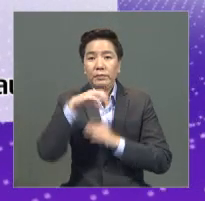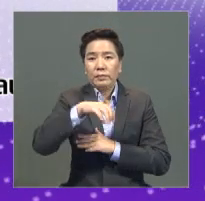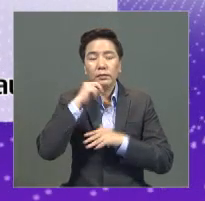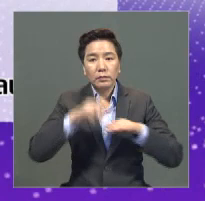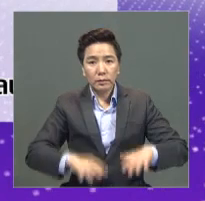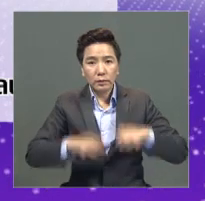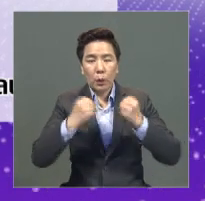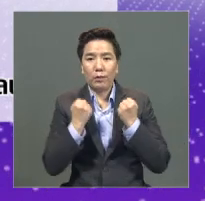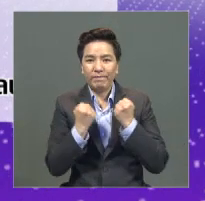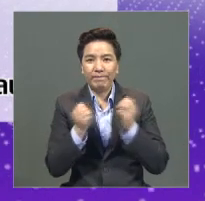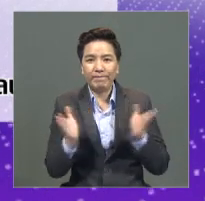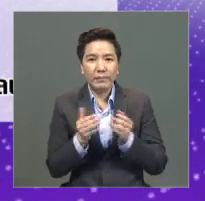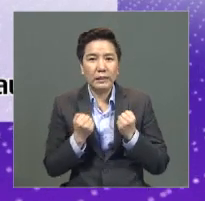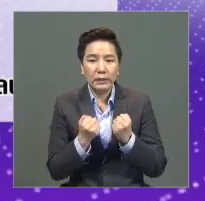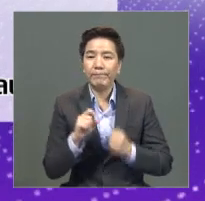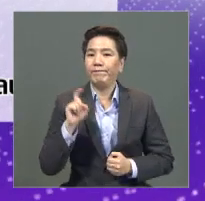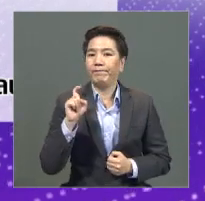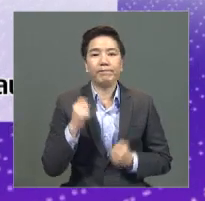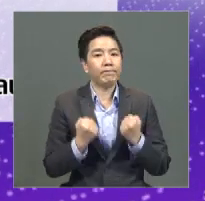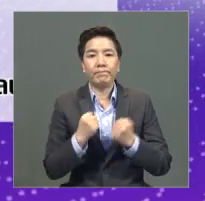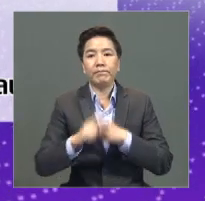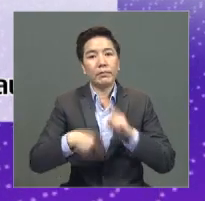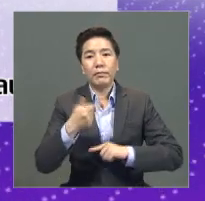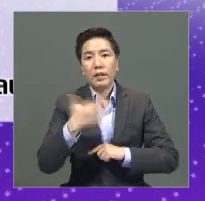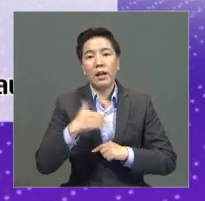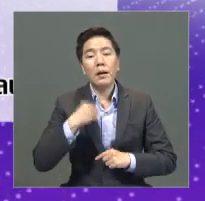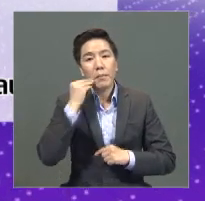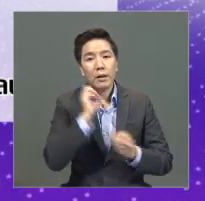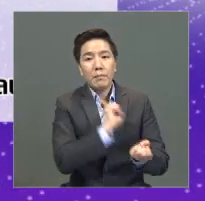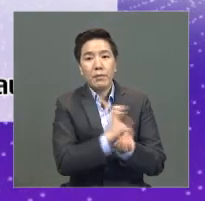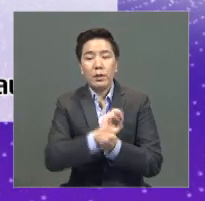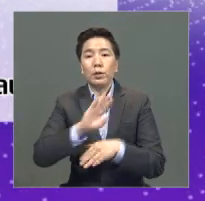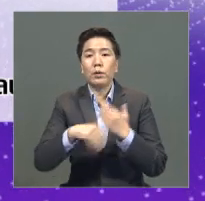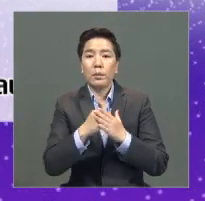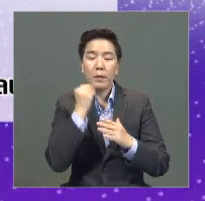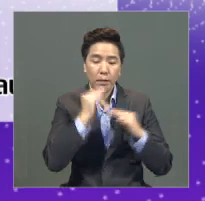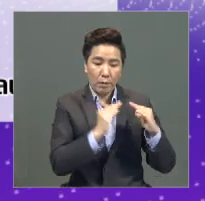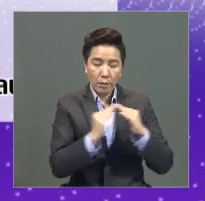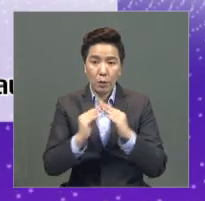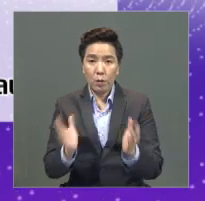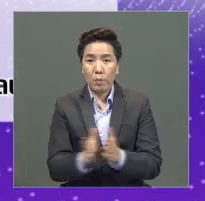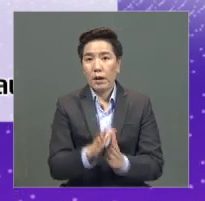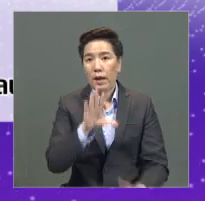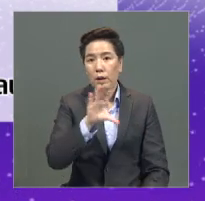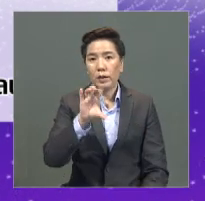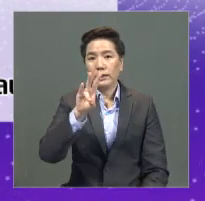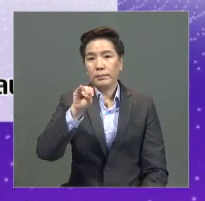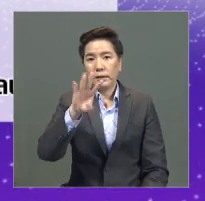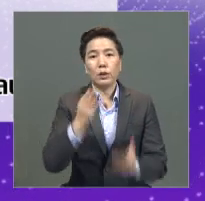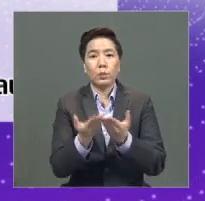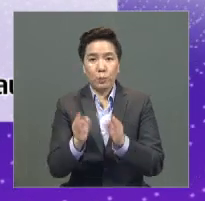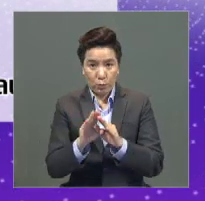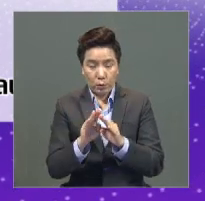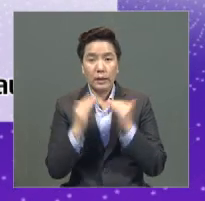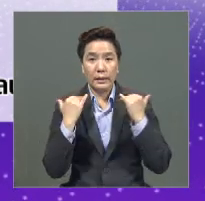นะครับรถเล็กไม่สามารถสัญจรผ่านไปมาได้มีบ้านเรือนได้รับผลกระทบเมีย 2หมู่บ้าน 574เรียนด้วยกัน